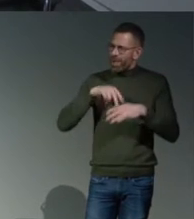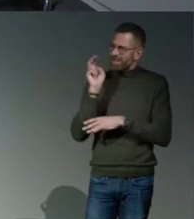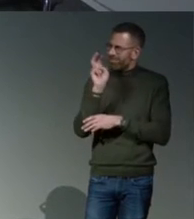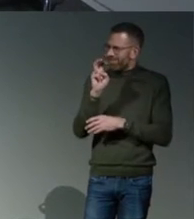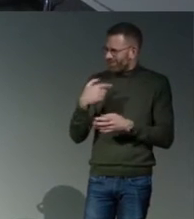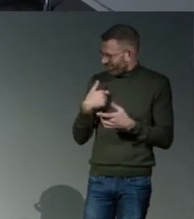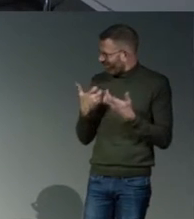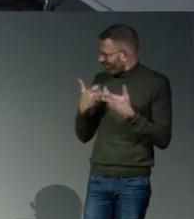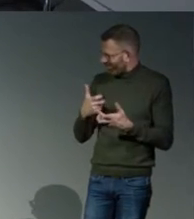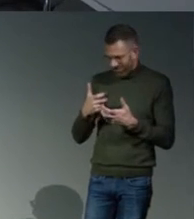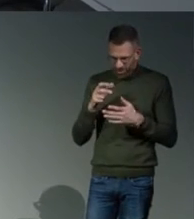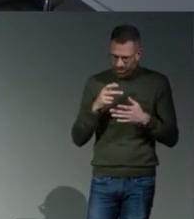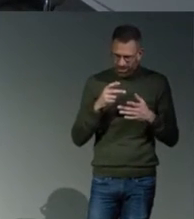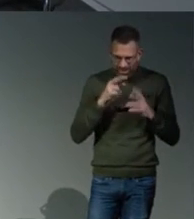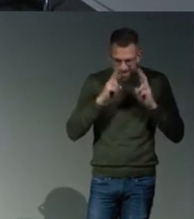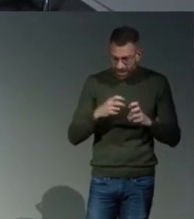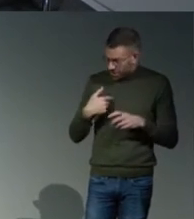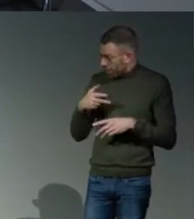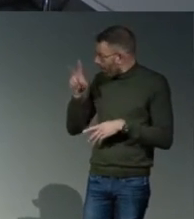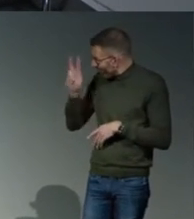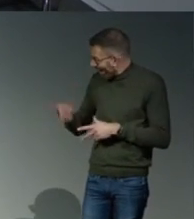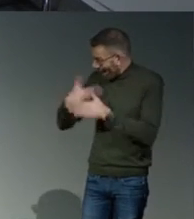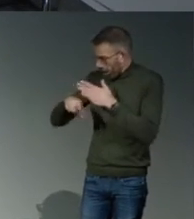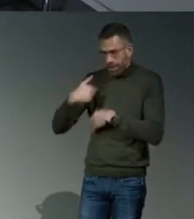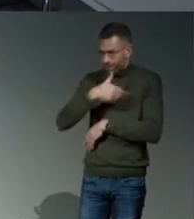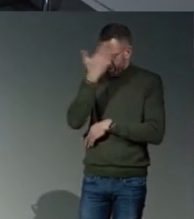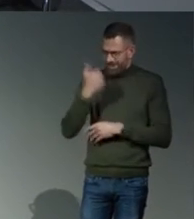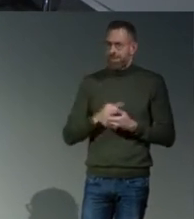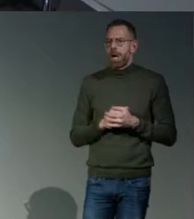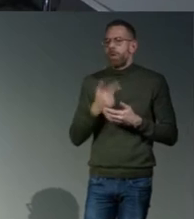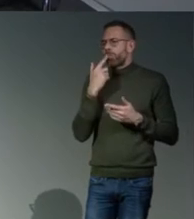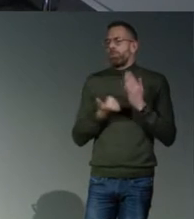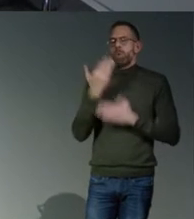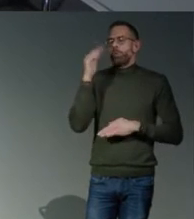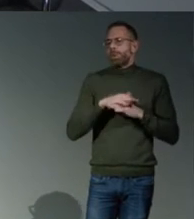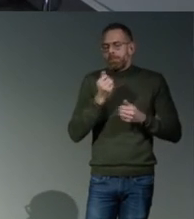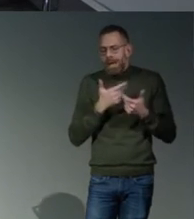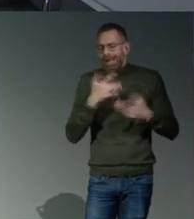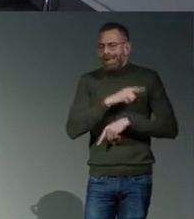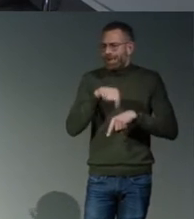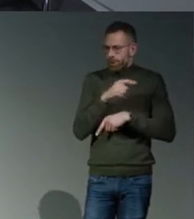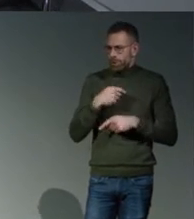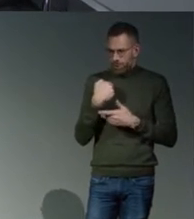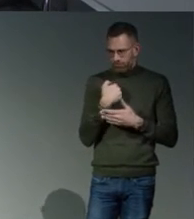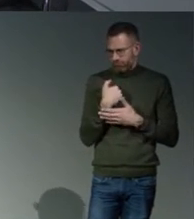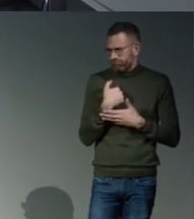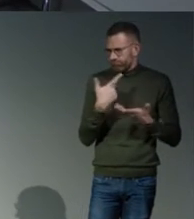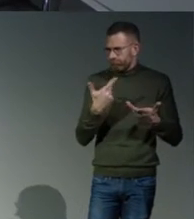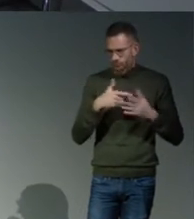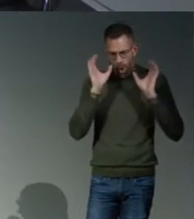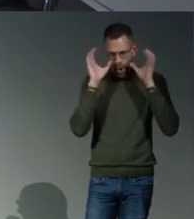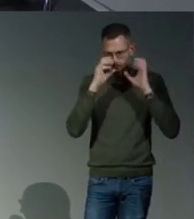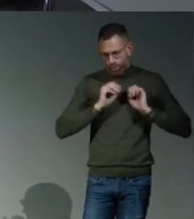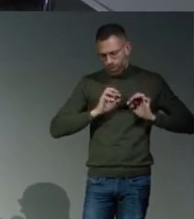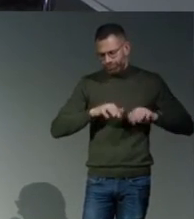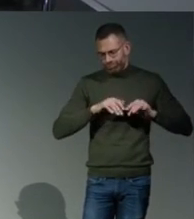à vrai dire que c'était vraiment un vrai langage. Donc il a dû arriver quelques heures dans une journée où j'ai passé pas mal de temps à googler des